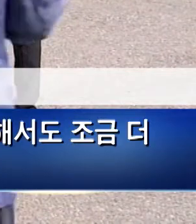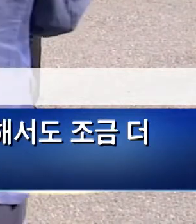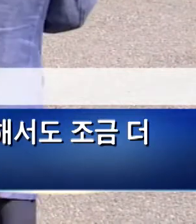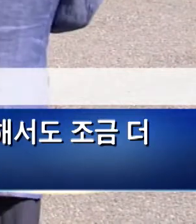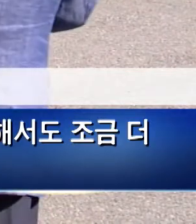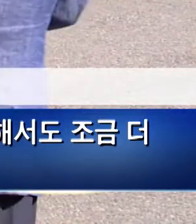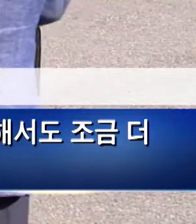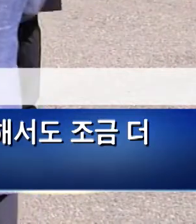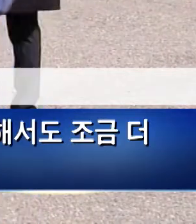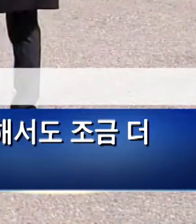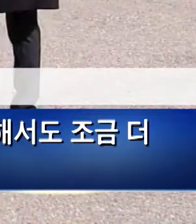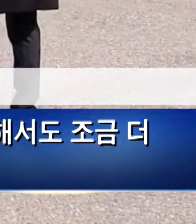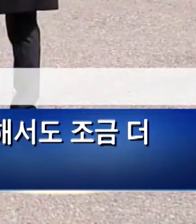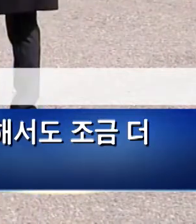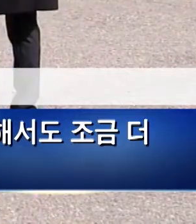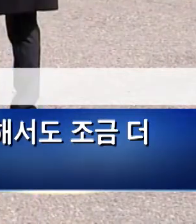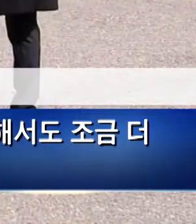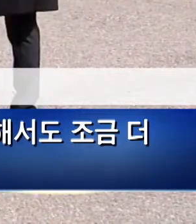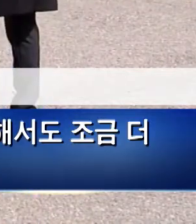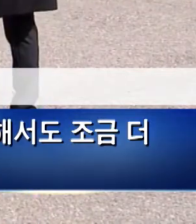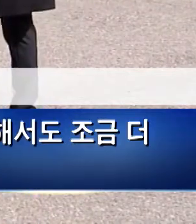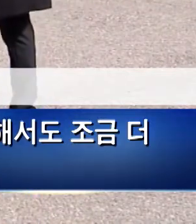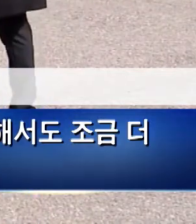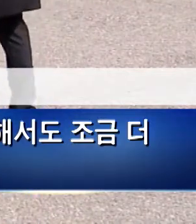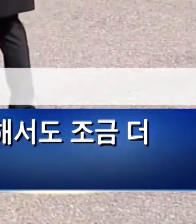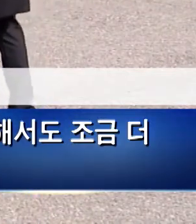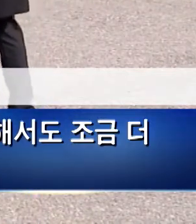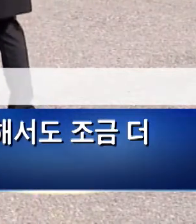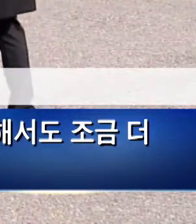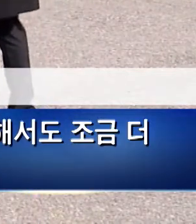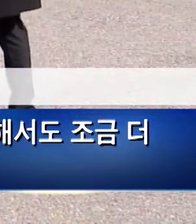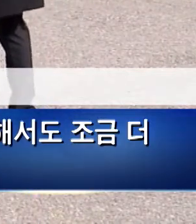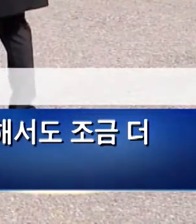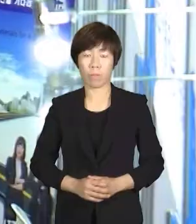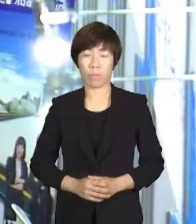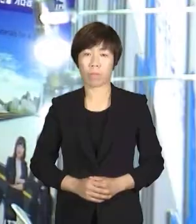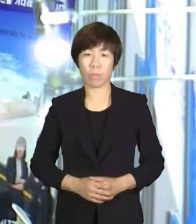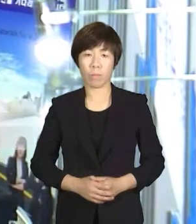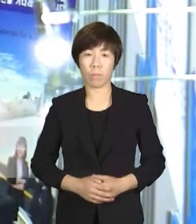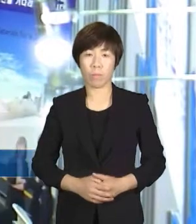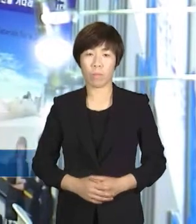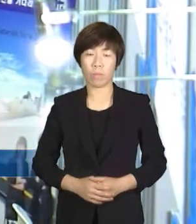대해서도 좀 더 깊이 조사해 볼 수 있는 기회가 된 것 같아요. 되게 좋은 시간인 것 같아요.